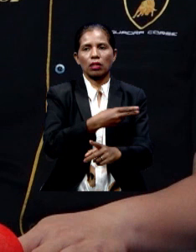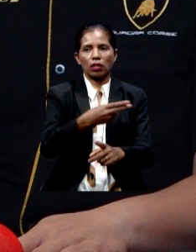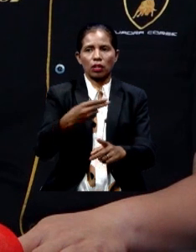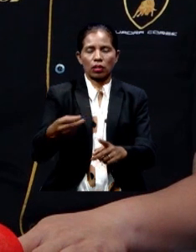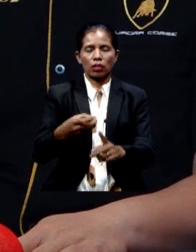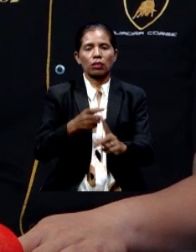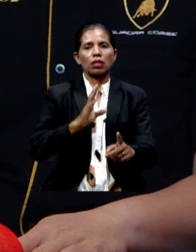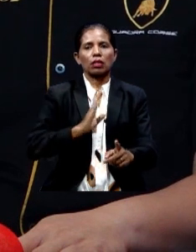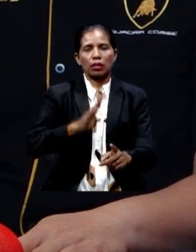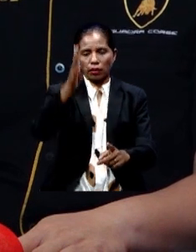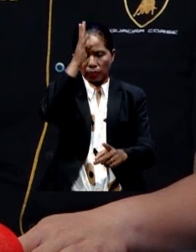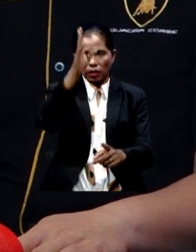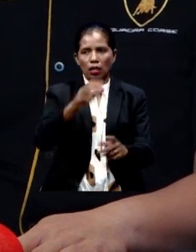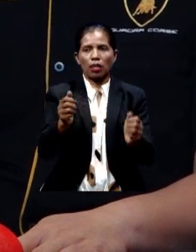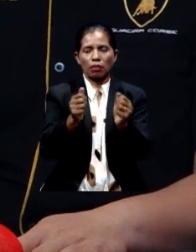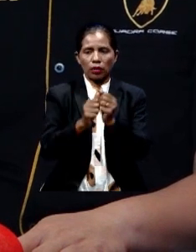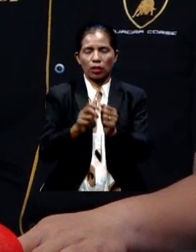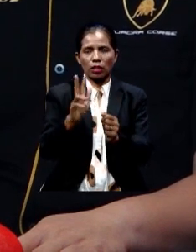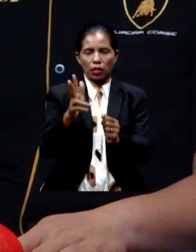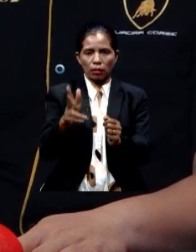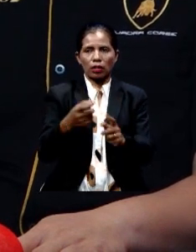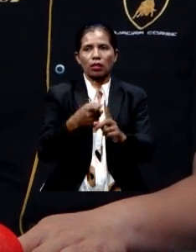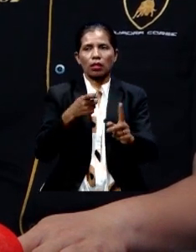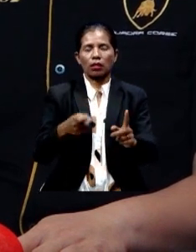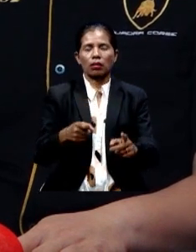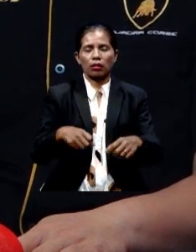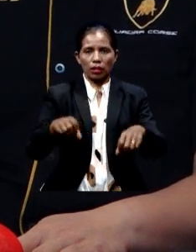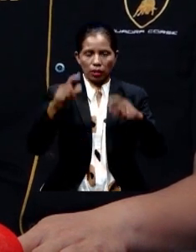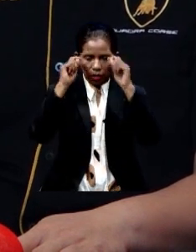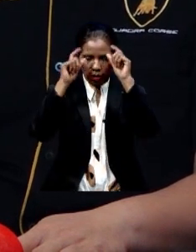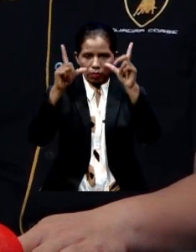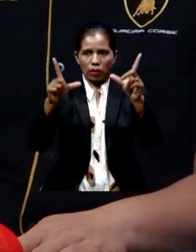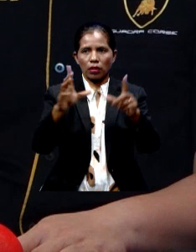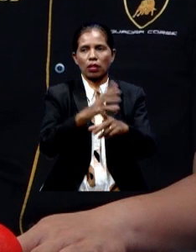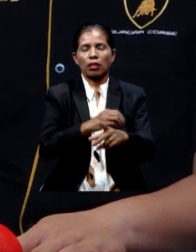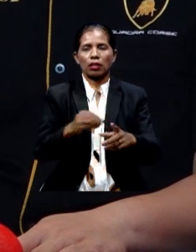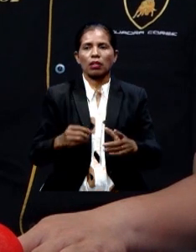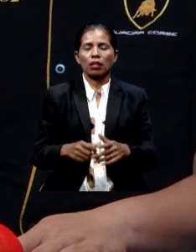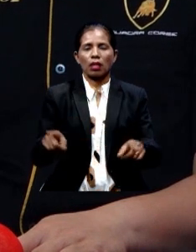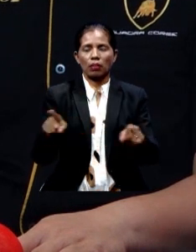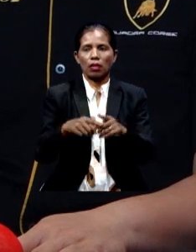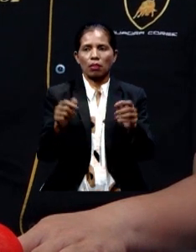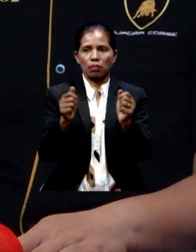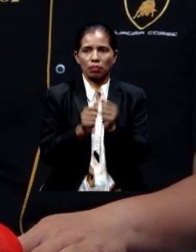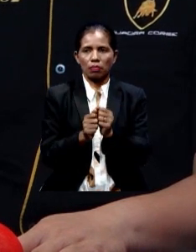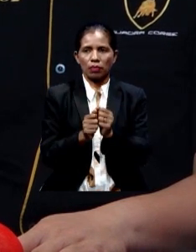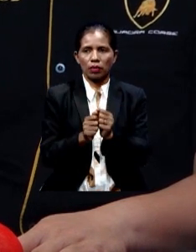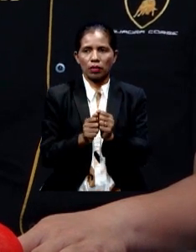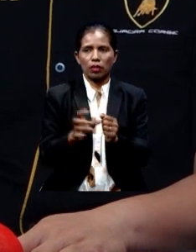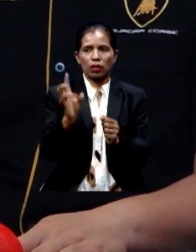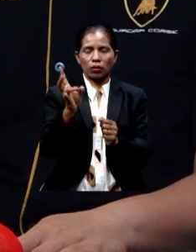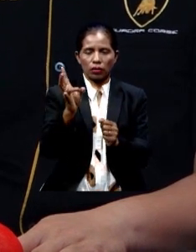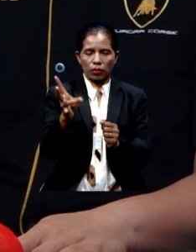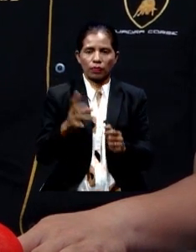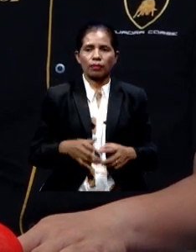Bali ne maka mutu 30 agora ba starter lokal ba rider lokal sir ha mutu 70